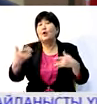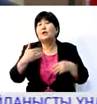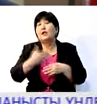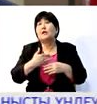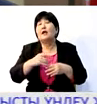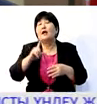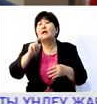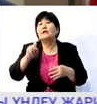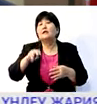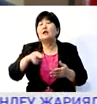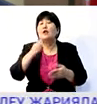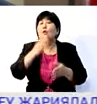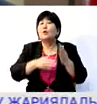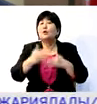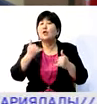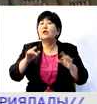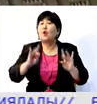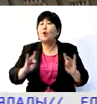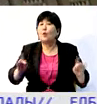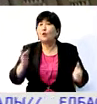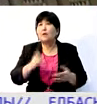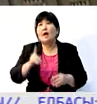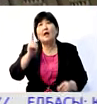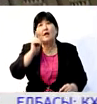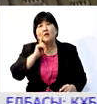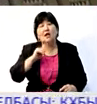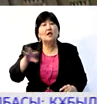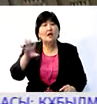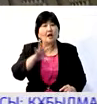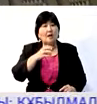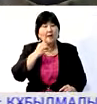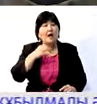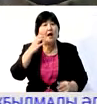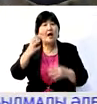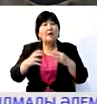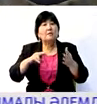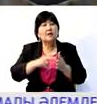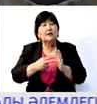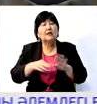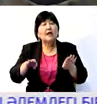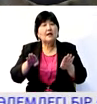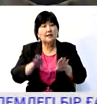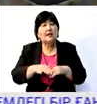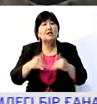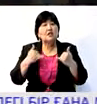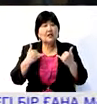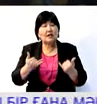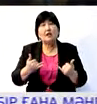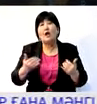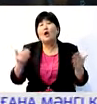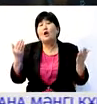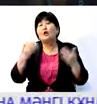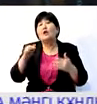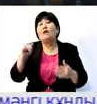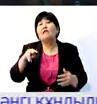залдарында мүгедектерге арналған орындар бар. Жайлылығы бәрі жақсы, әлемдік стандарттарға сай жасалған кинотеатр. Киноплекс